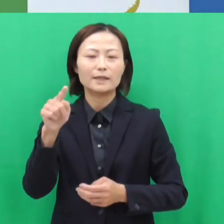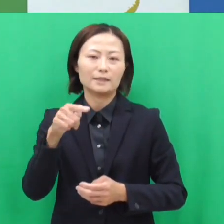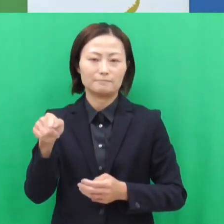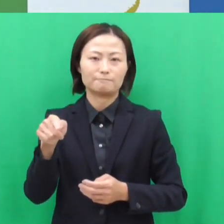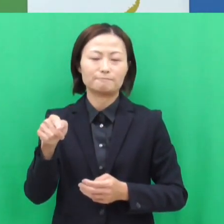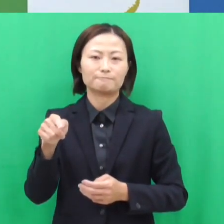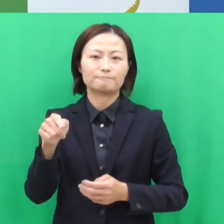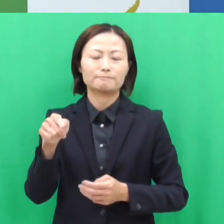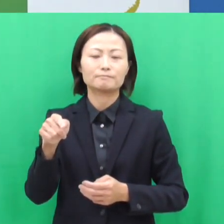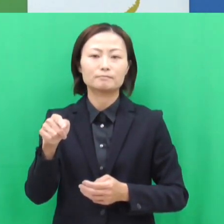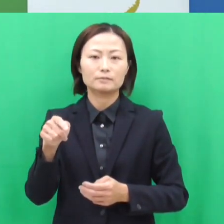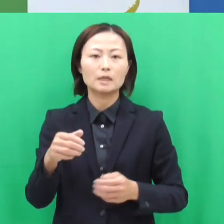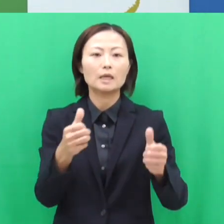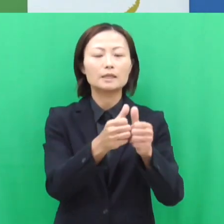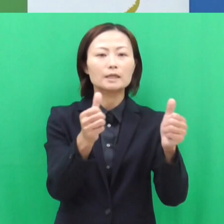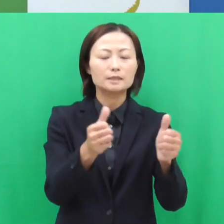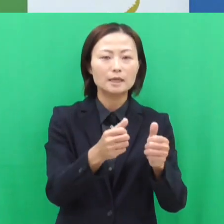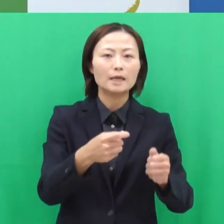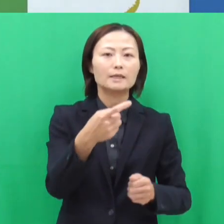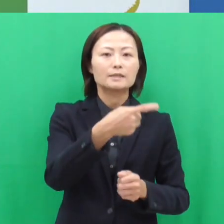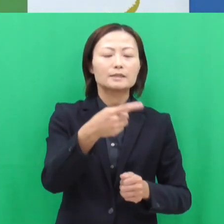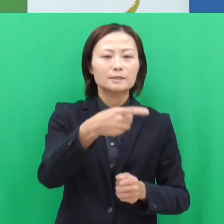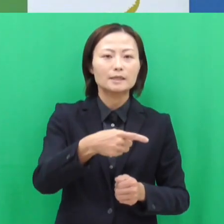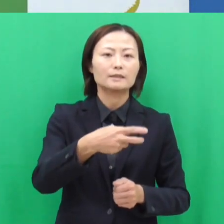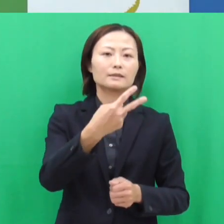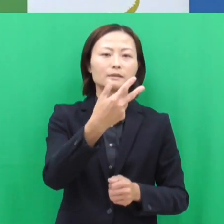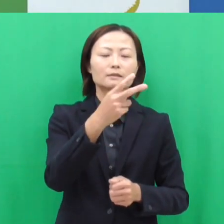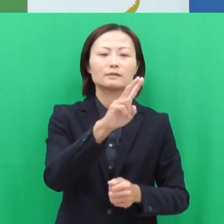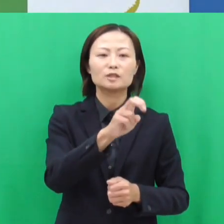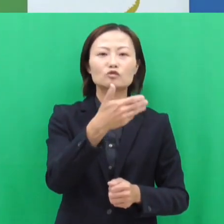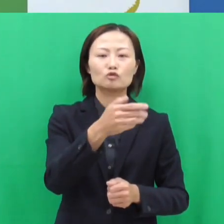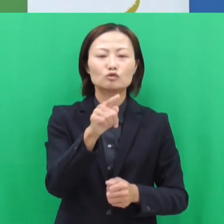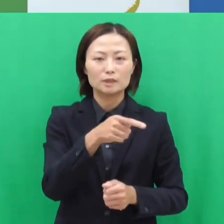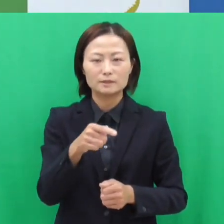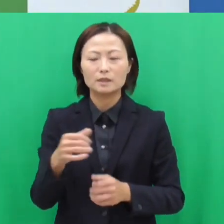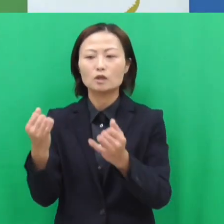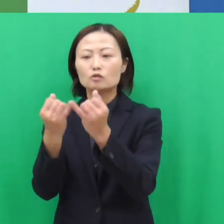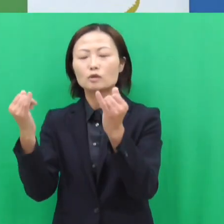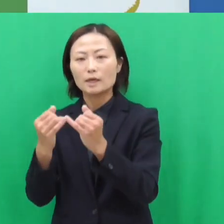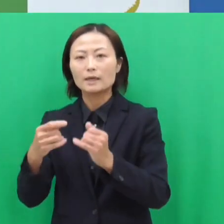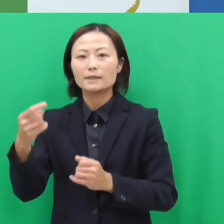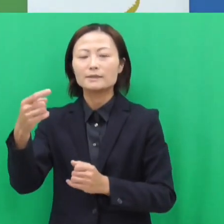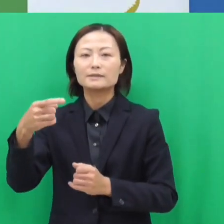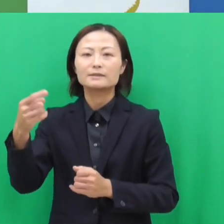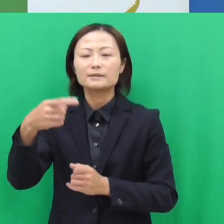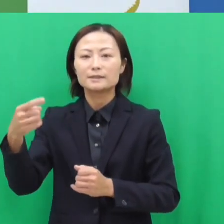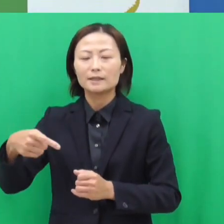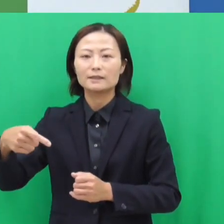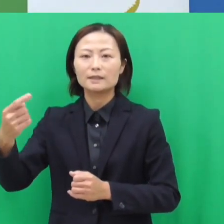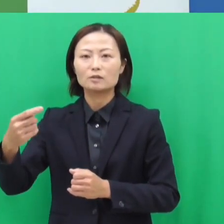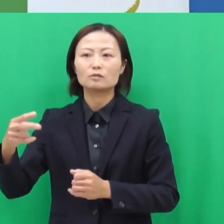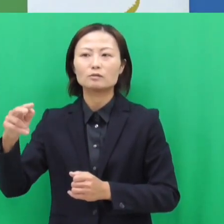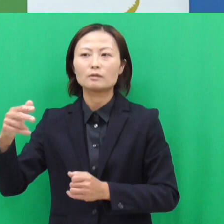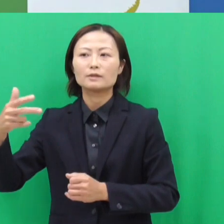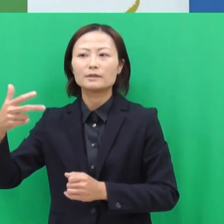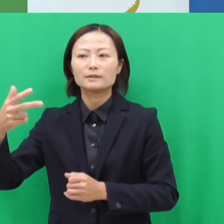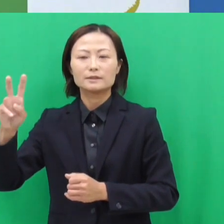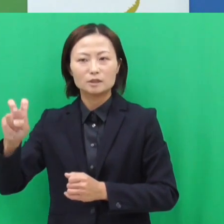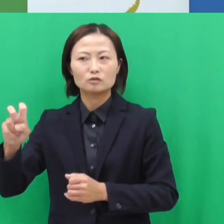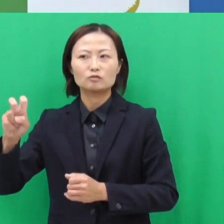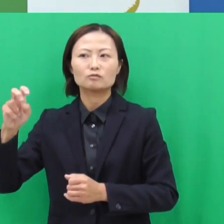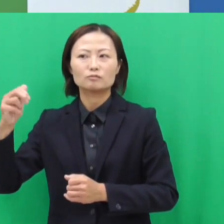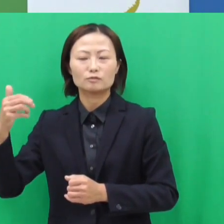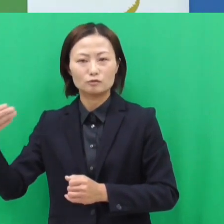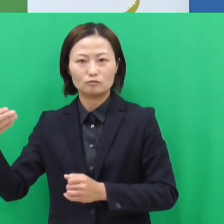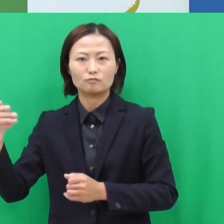男女比では男性が1029人女性が1128人と女性が約100人を状況にありこれ